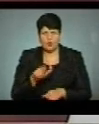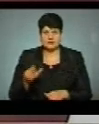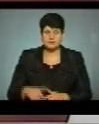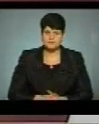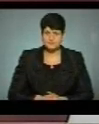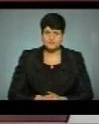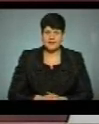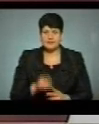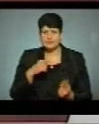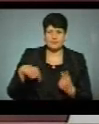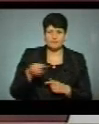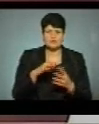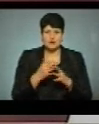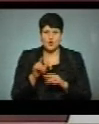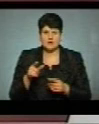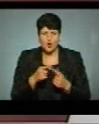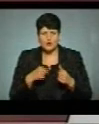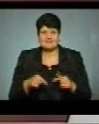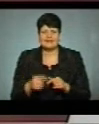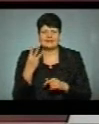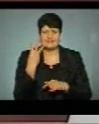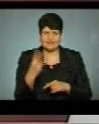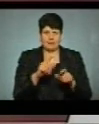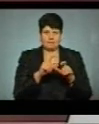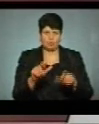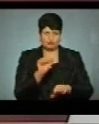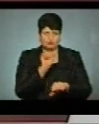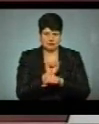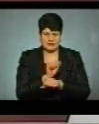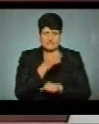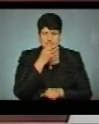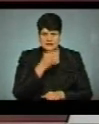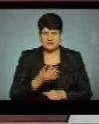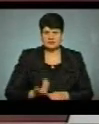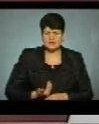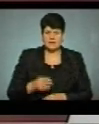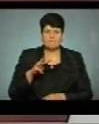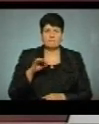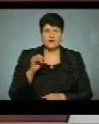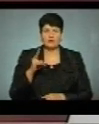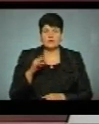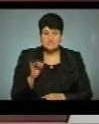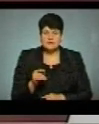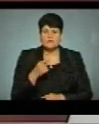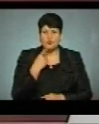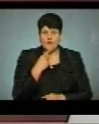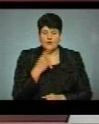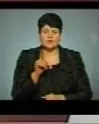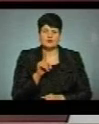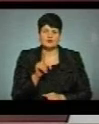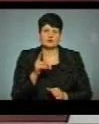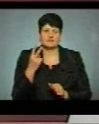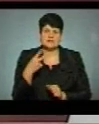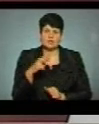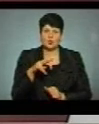Богомол. Навколо селища люди організували три блокпости. Про це повідомив житель Миколинців Богдан Якимчук. За словами Петра Осіпчука,